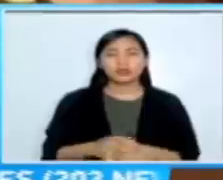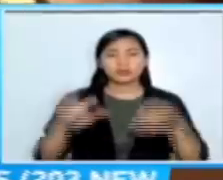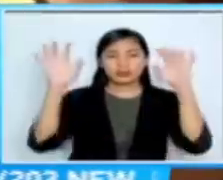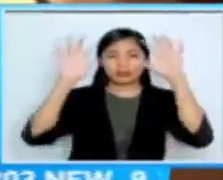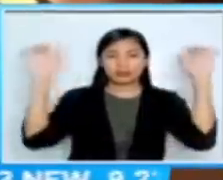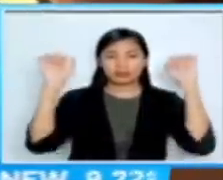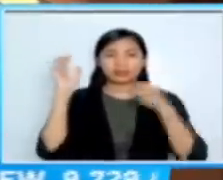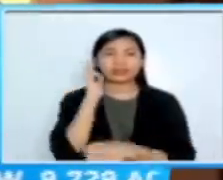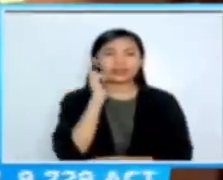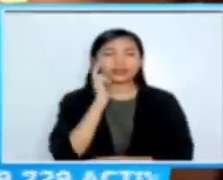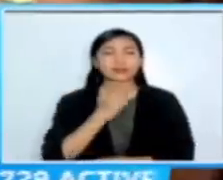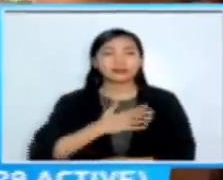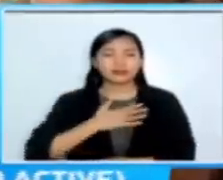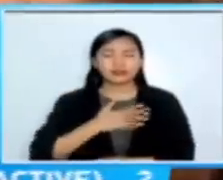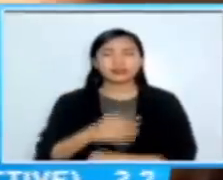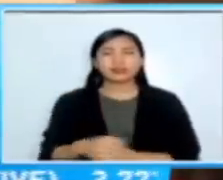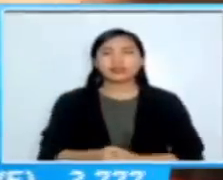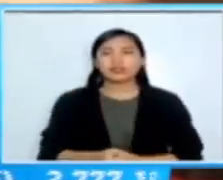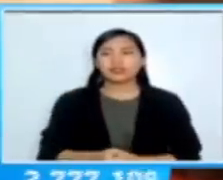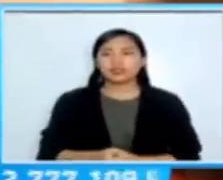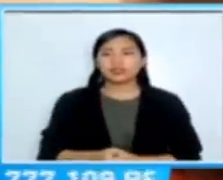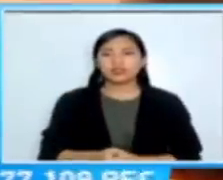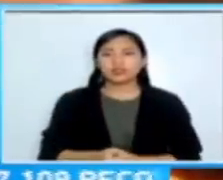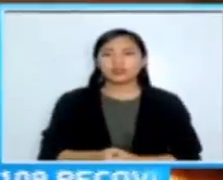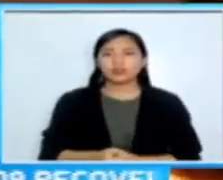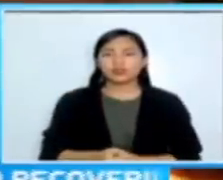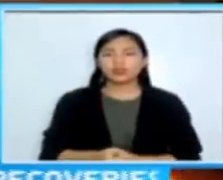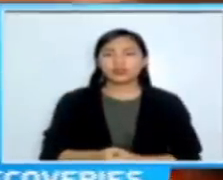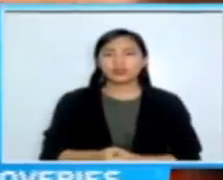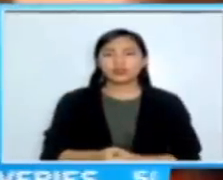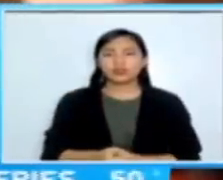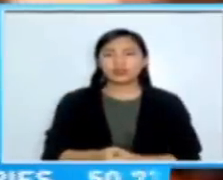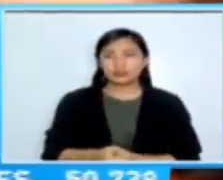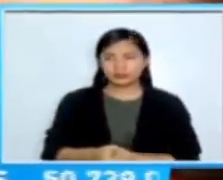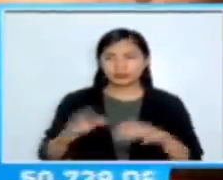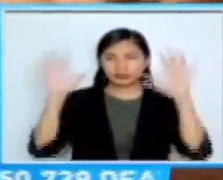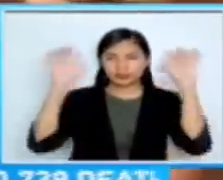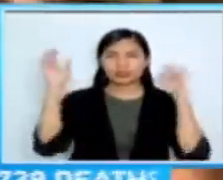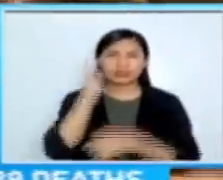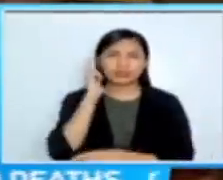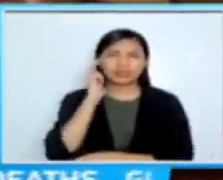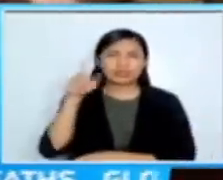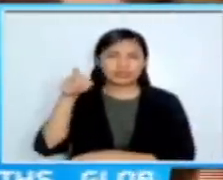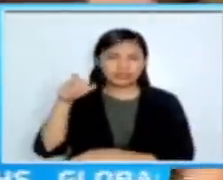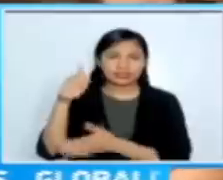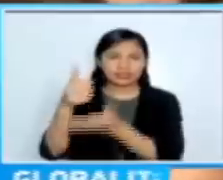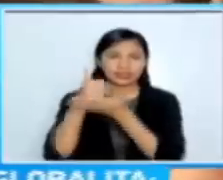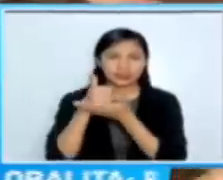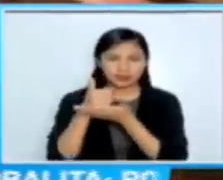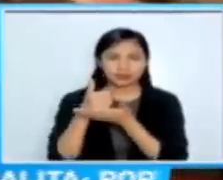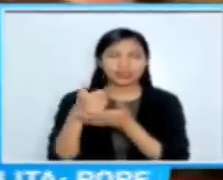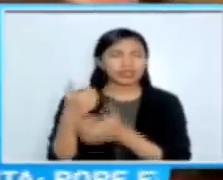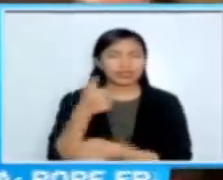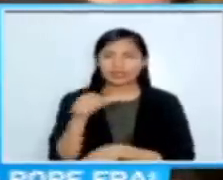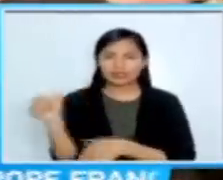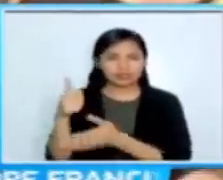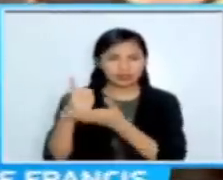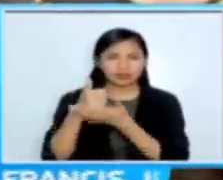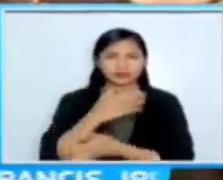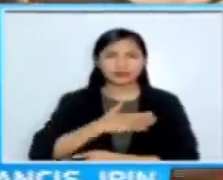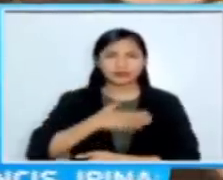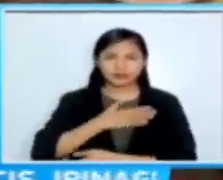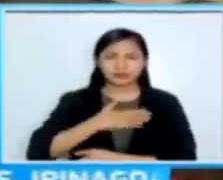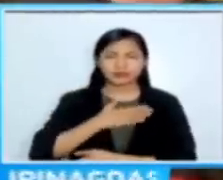namin, kababayan kayo, Duterte. Kailangan kami ng tulong kahit anong ibibigay mo sa amin. Alam namin na